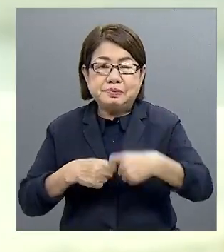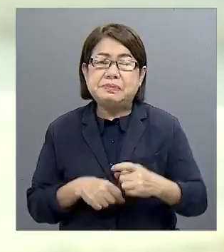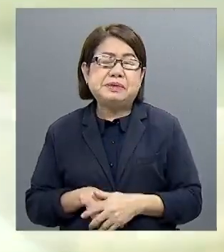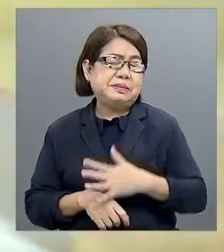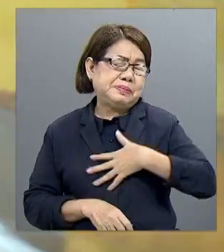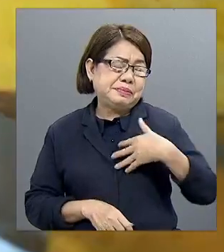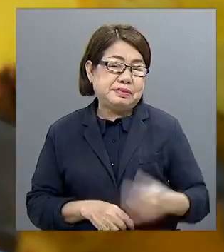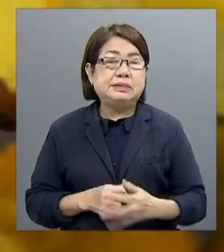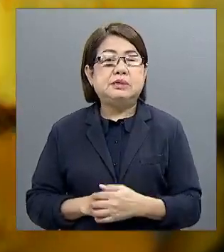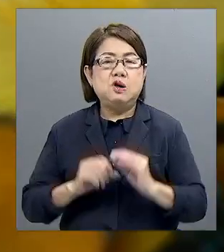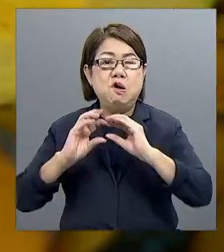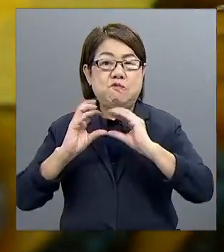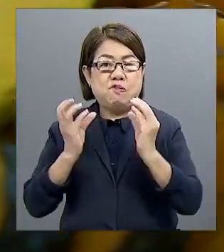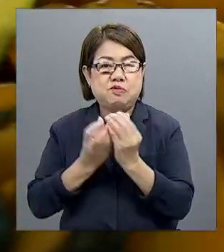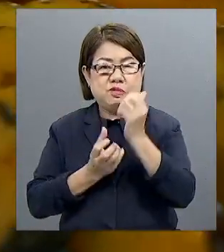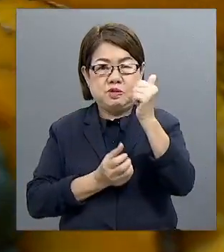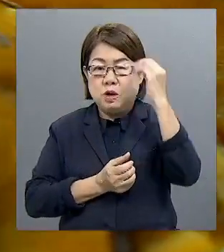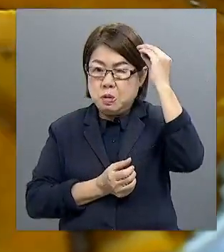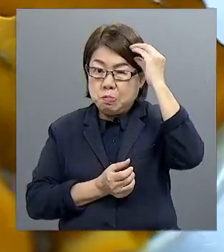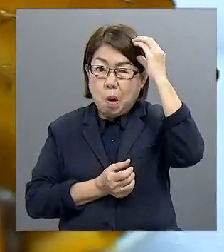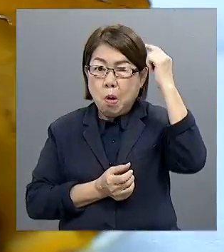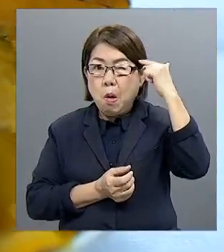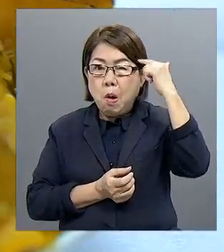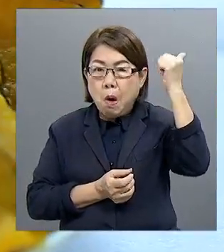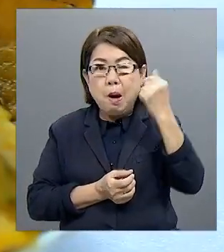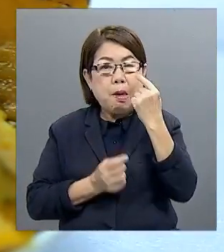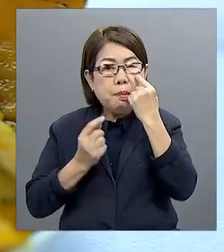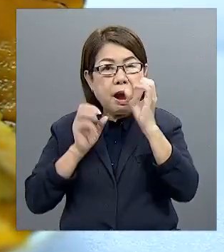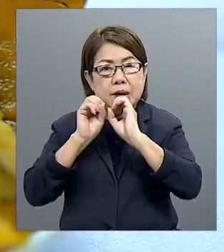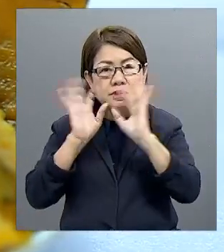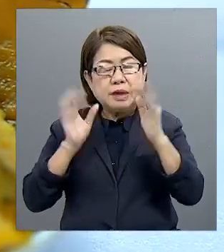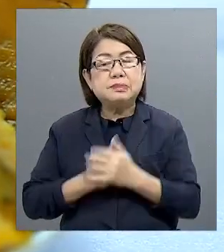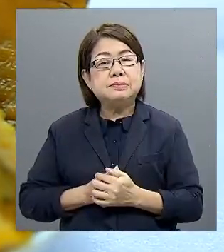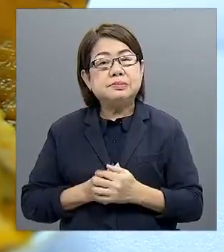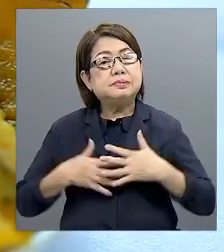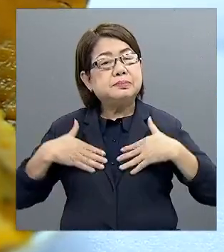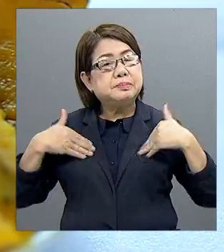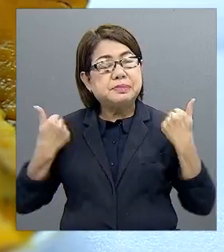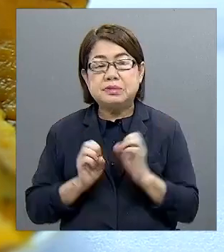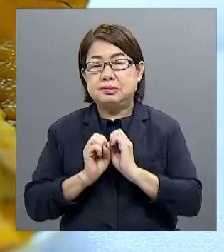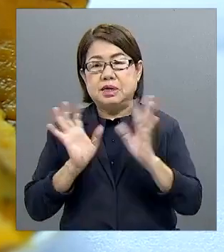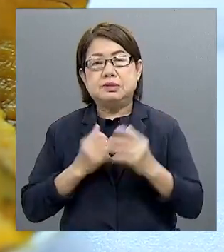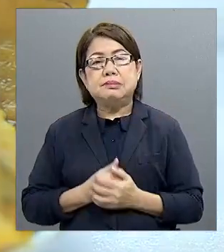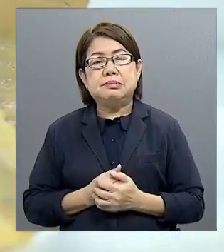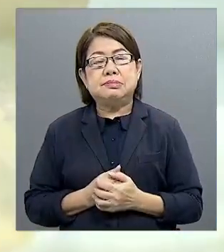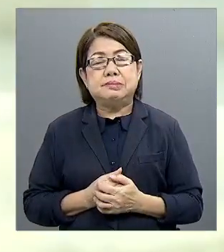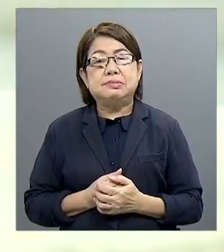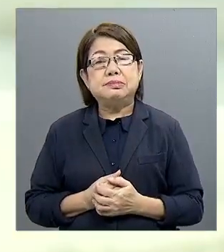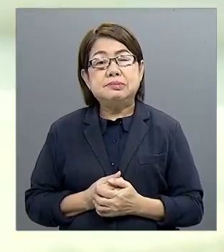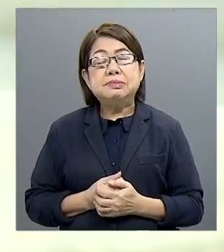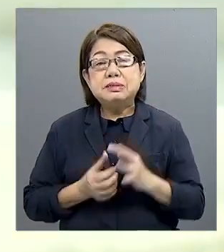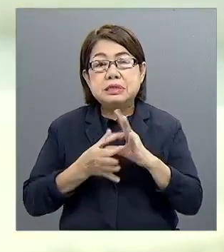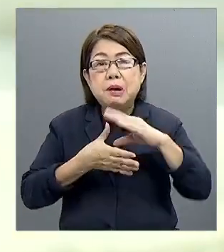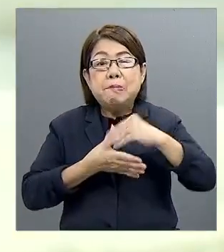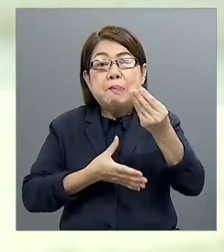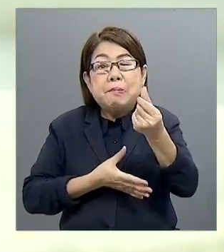แหละครับช่วยได้ตั้งแต่สมองตานะครับทำให้ชีวิตมีความสุขเห็นอะไรก็เห็นได้สวยงามนะครับลดในเรื่องของไขมันก็ได้ด้วย